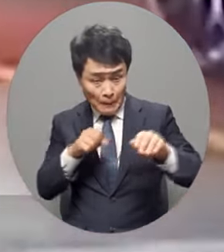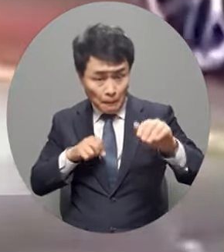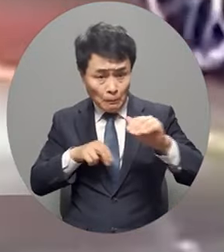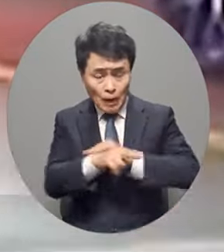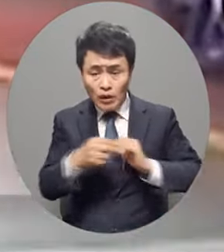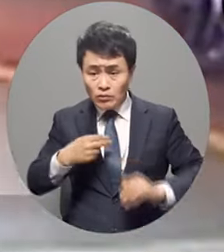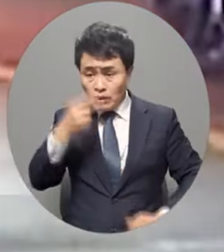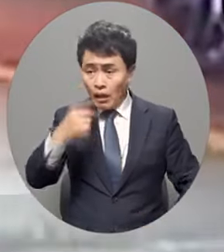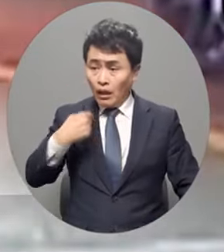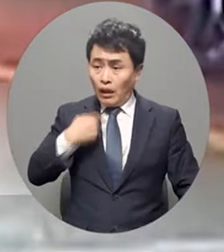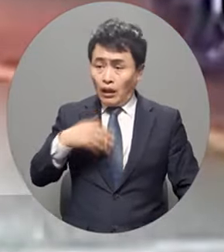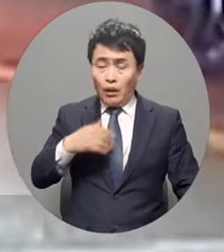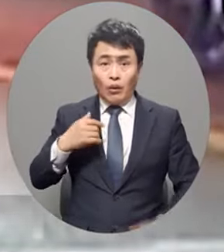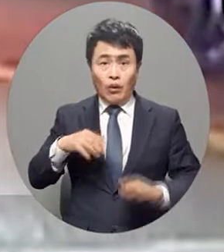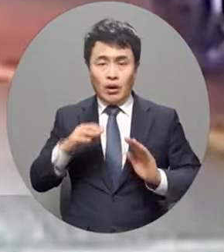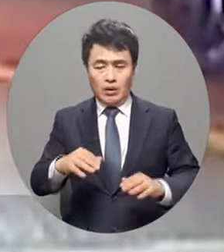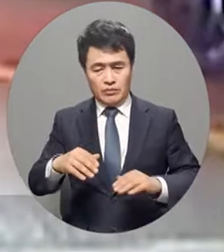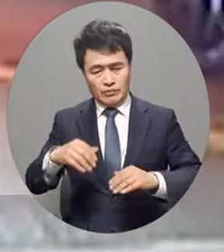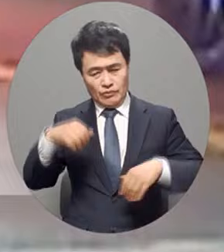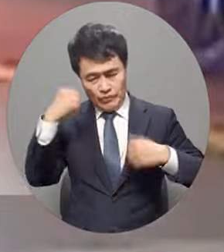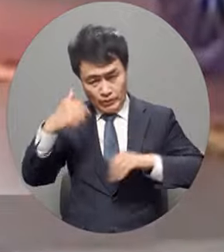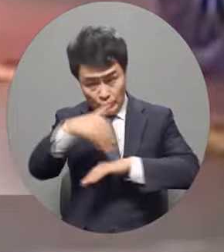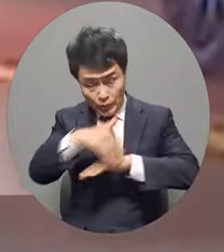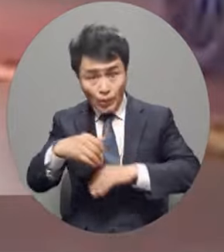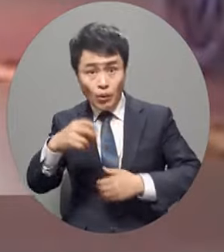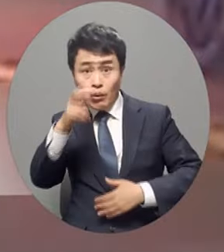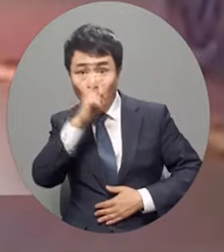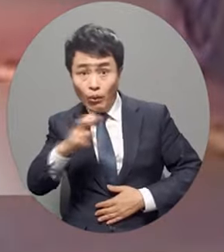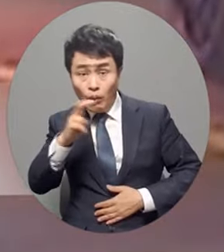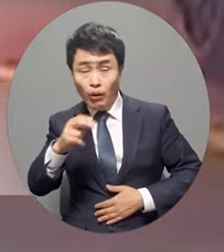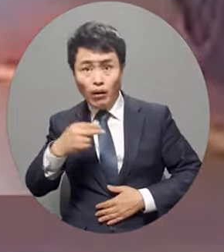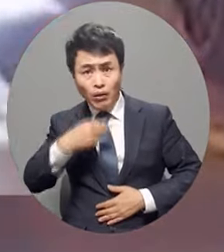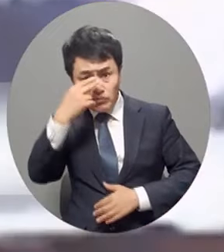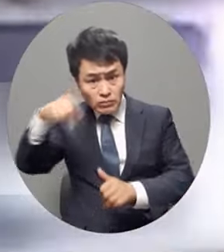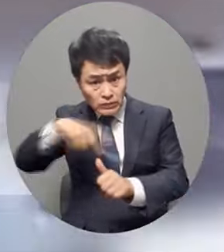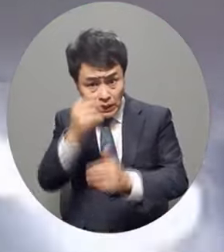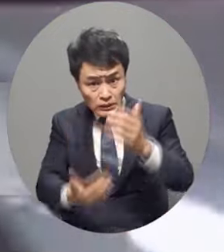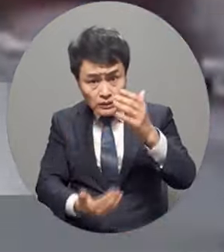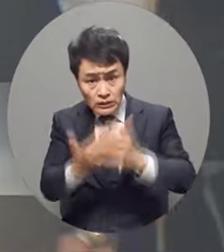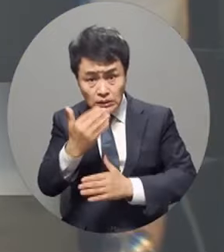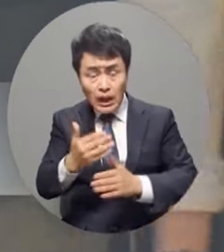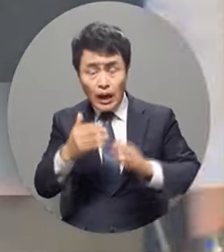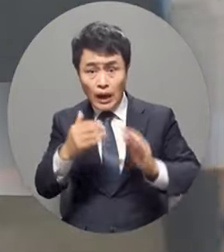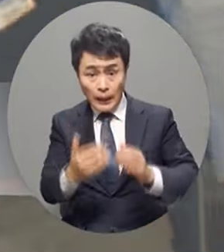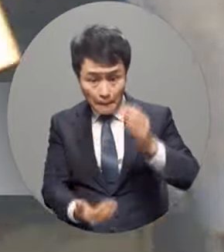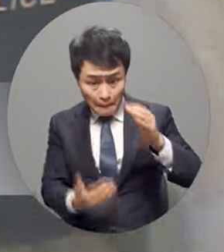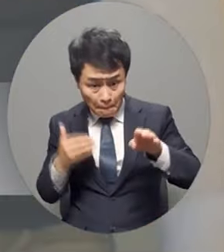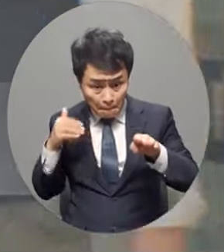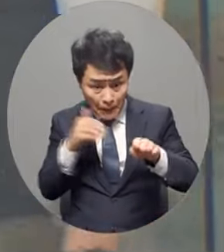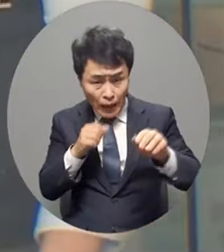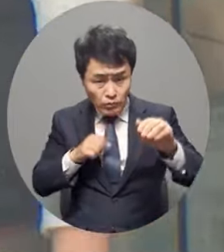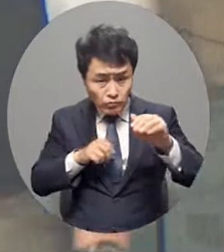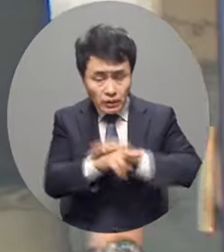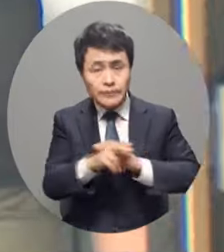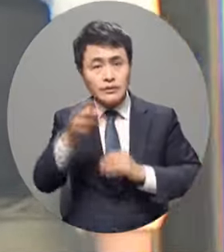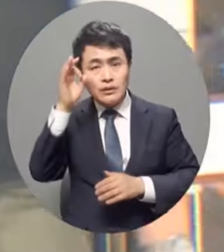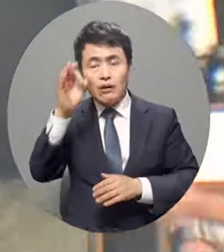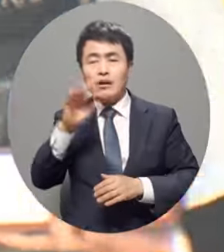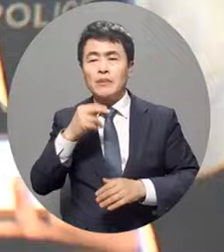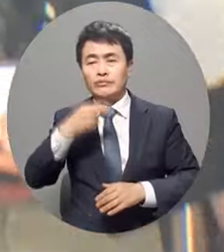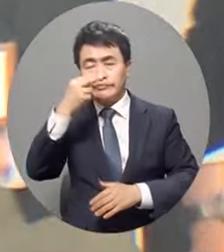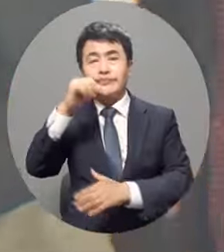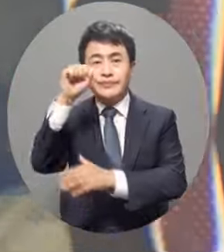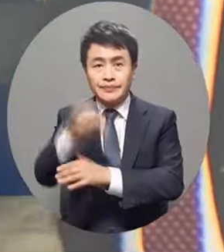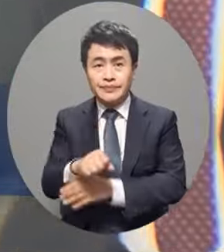부인하며 예정된 공연들을 이어오다 음주 정황이 쏟아지자 사고 발생 열흘 만에 음주 운전 사실을 인정했습니다